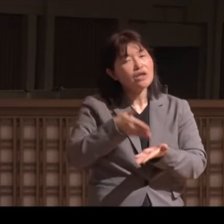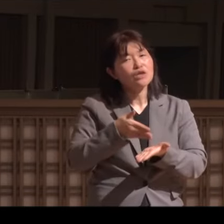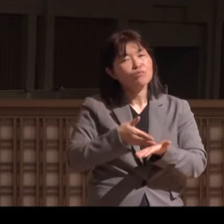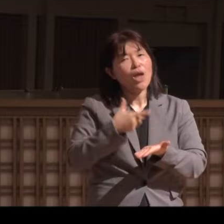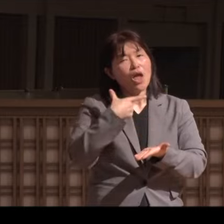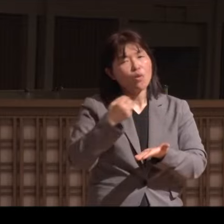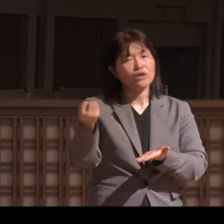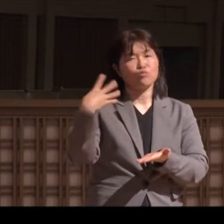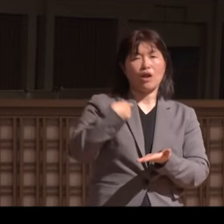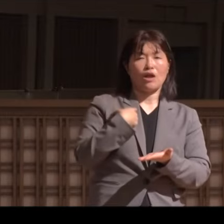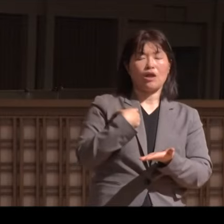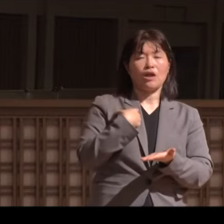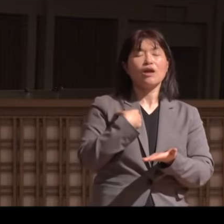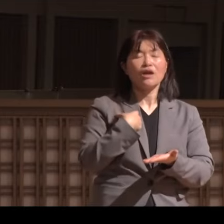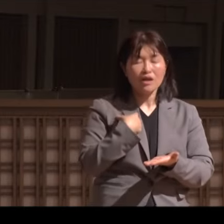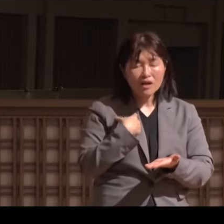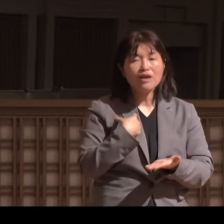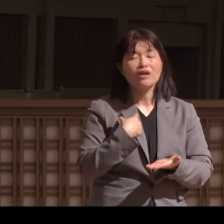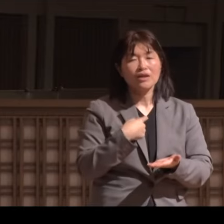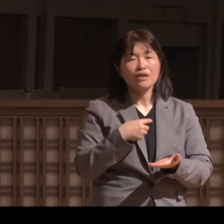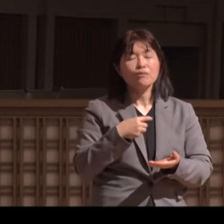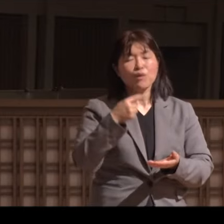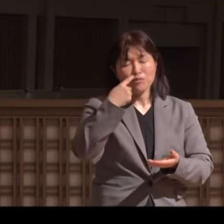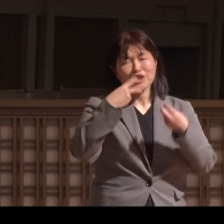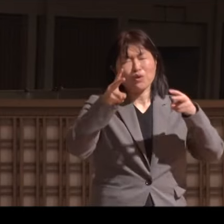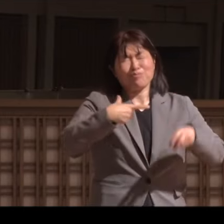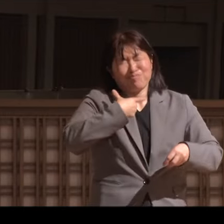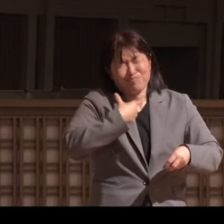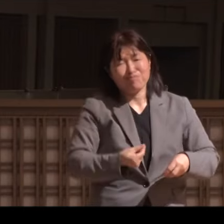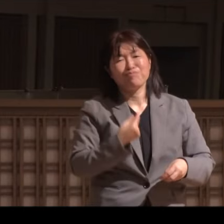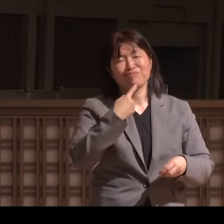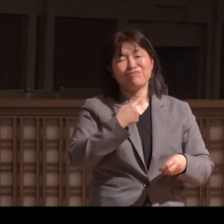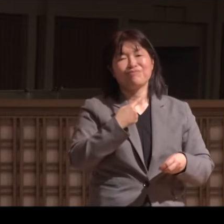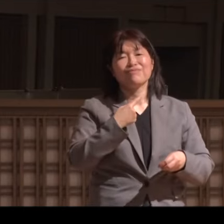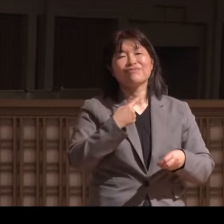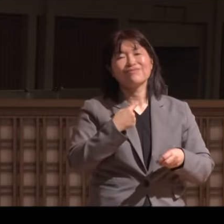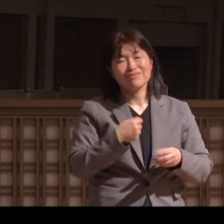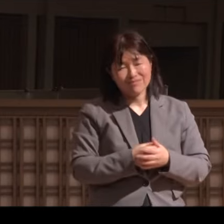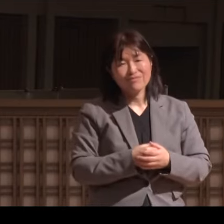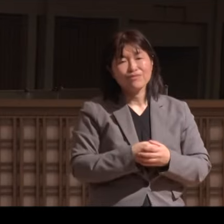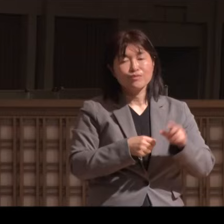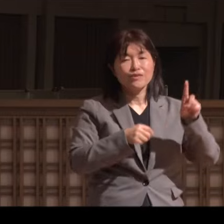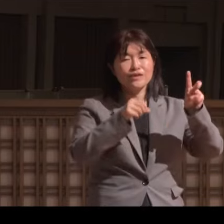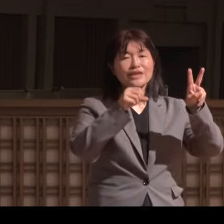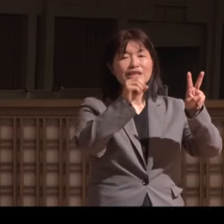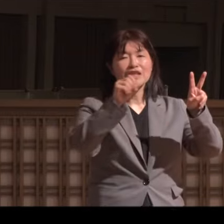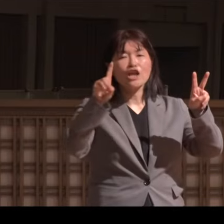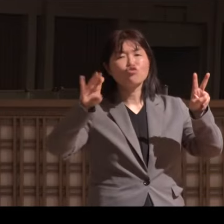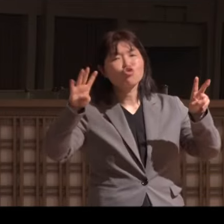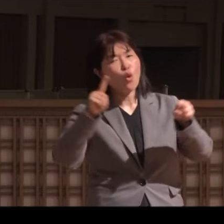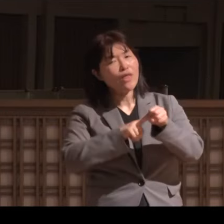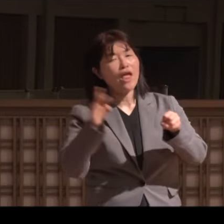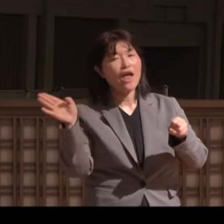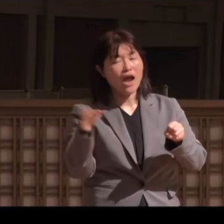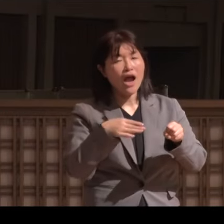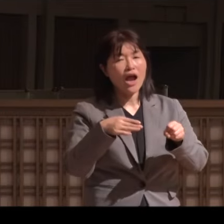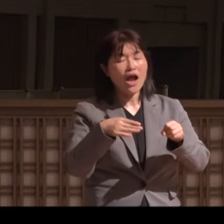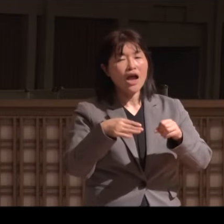欲しいということでお誘いを受けたのでま大好きな広島だということもあってあのね2014年ぐらいかなえっと